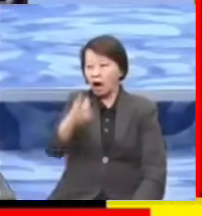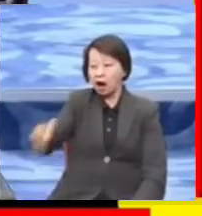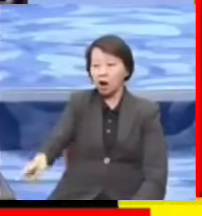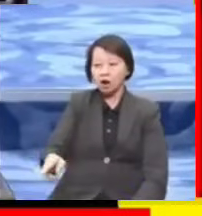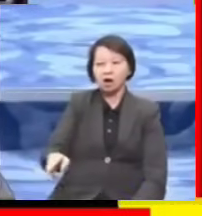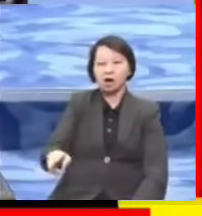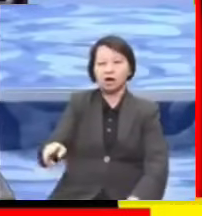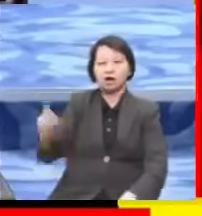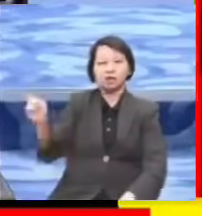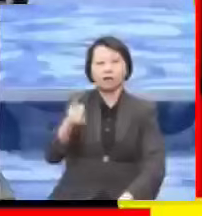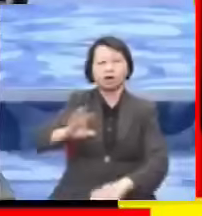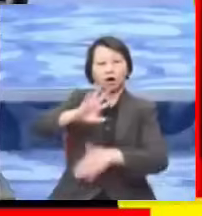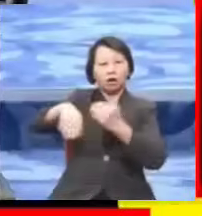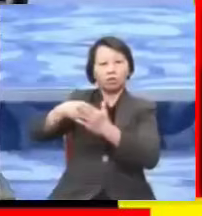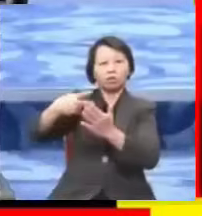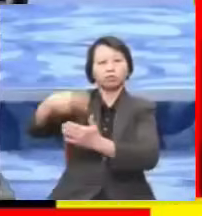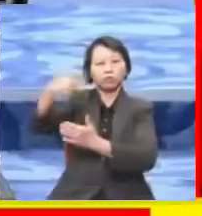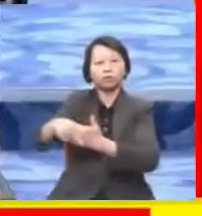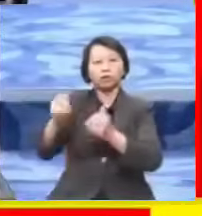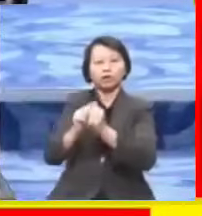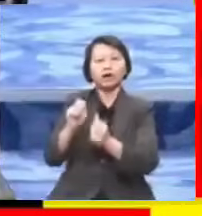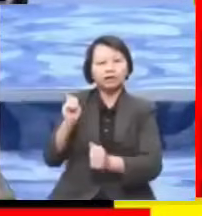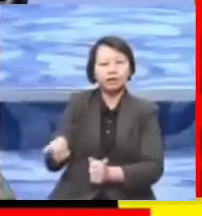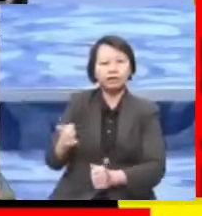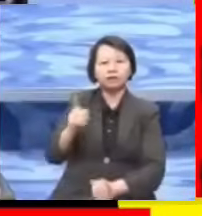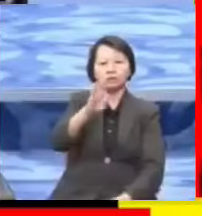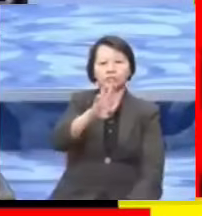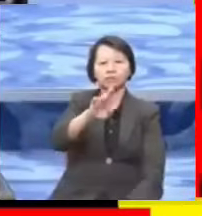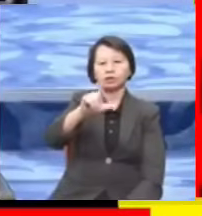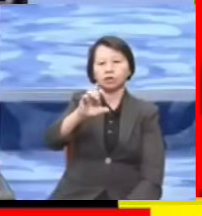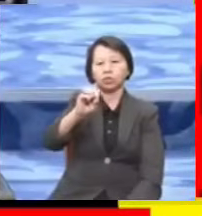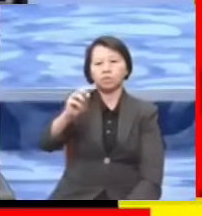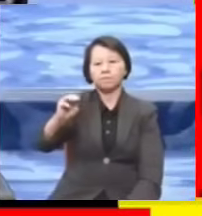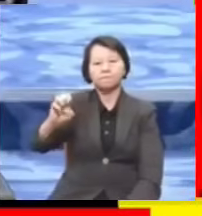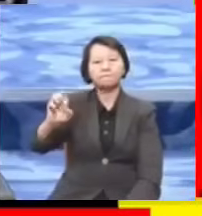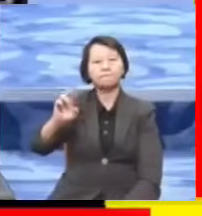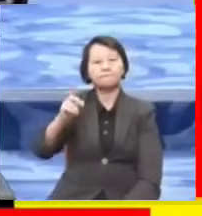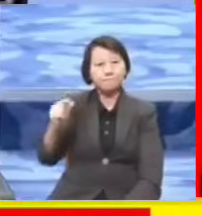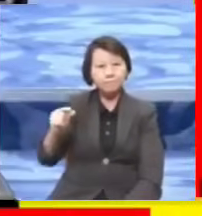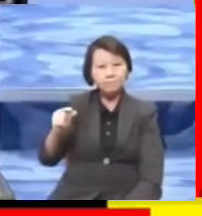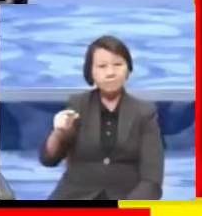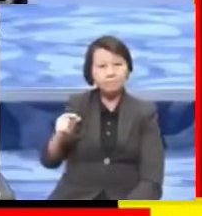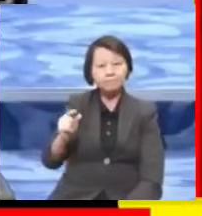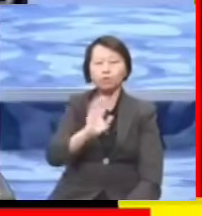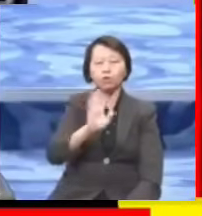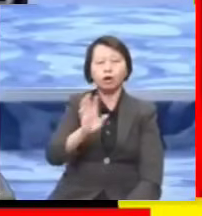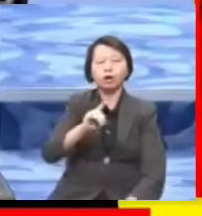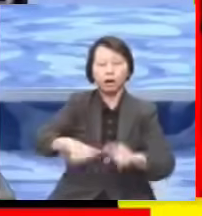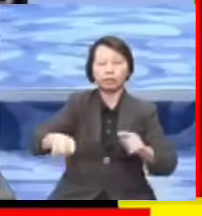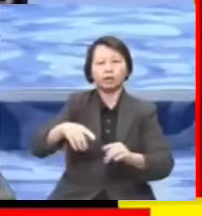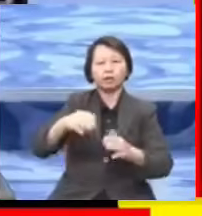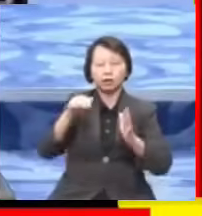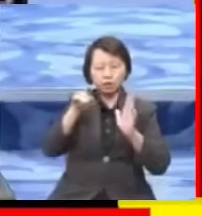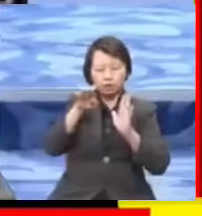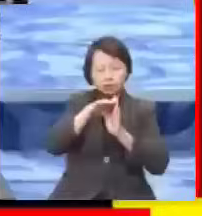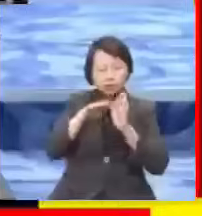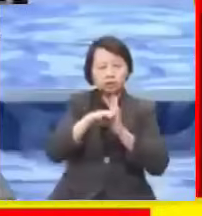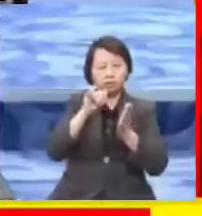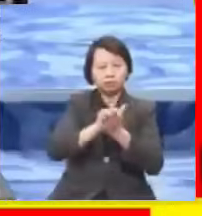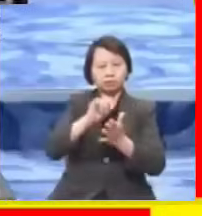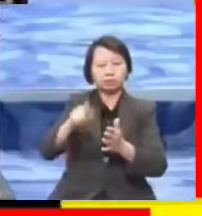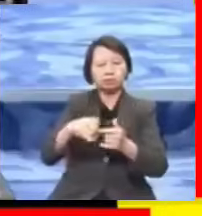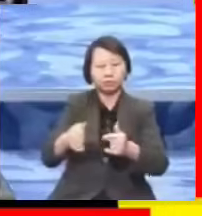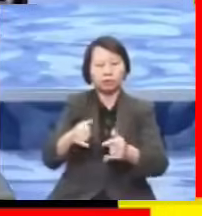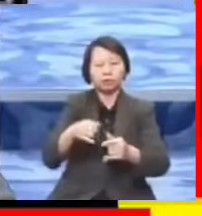mengharamkan atau membatalkan semua acara dengan Bloomberg. Jadi bagi saya prinsip itu harus terpakai bagi semua. Yang dibangkitkan